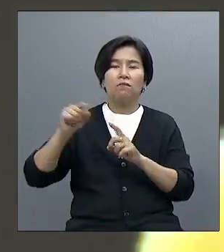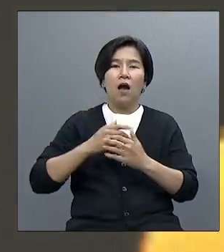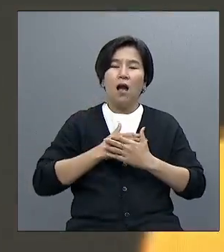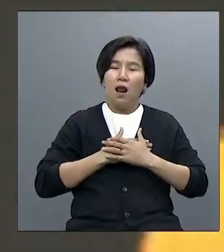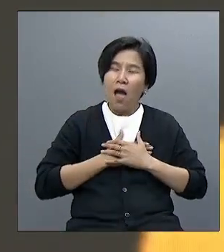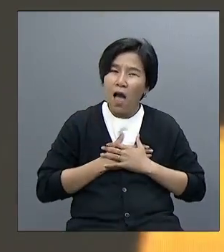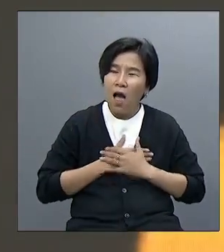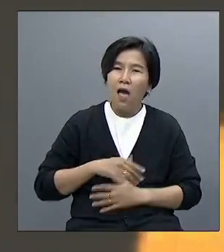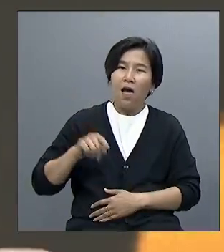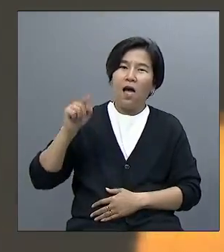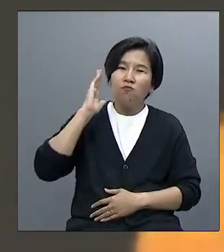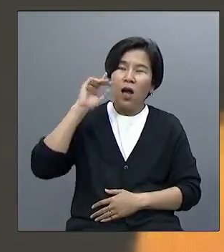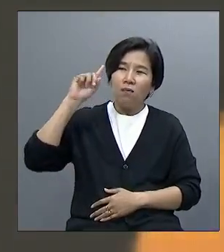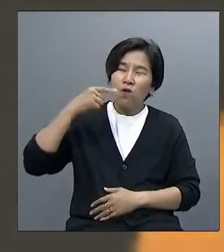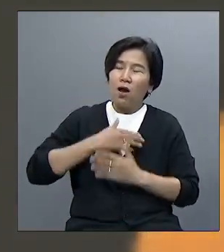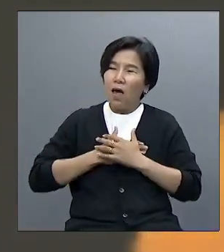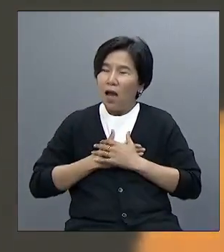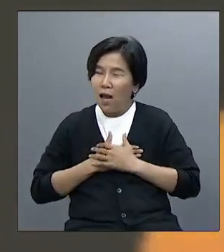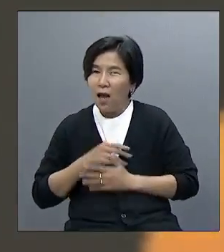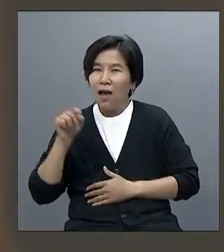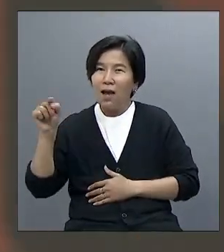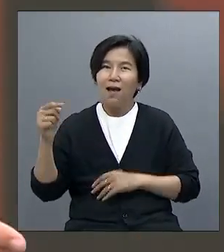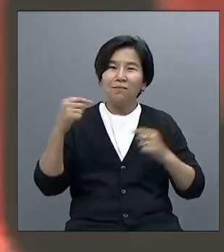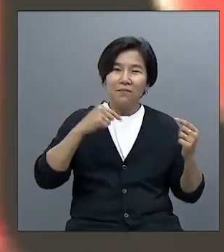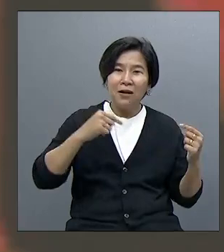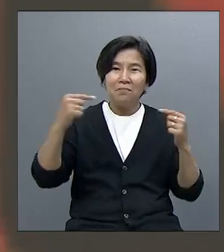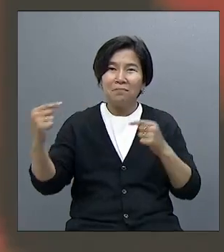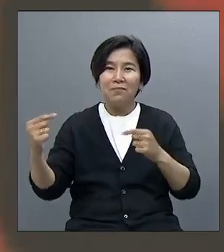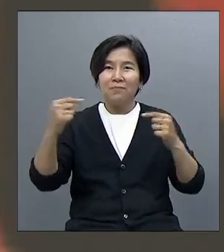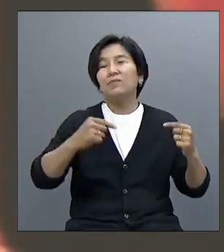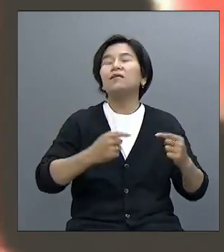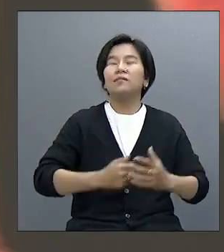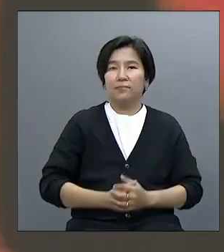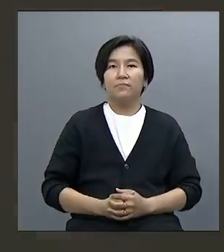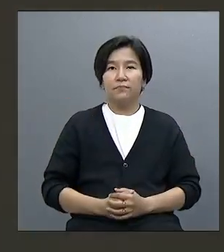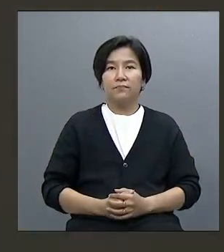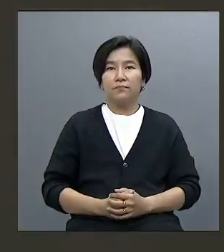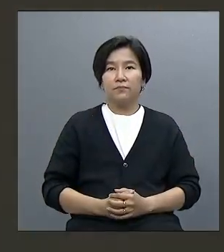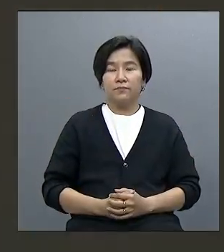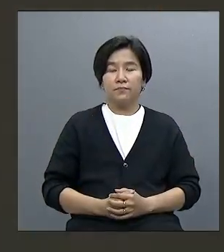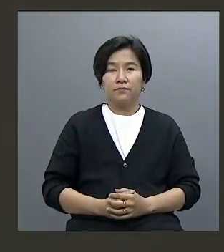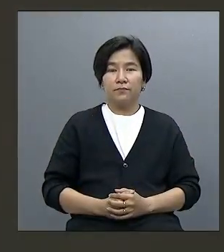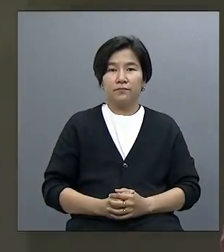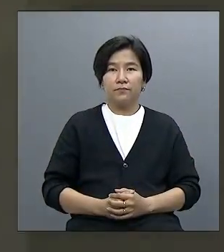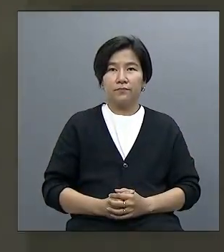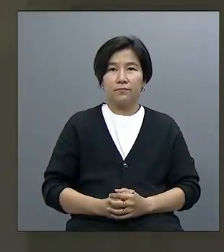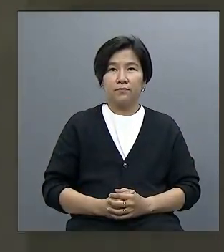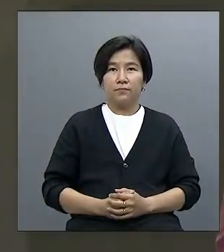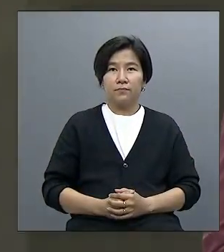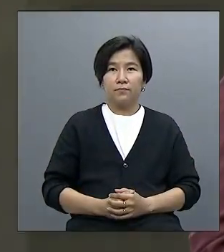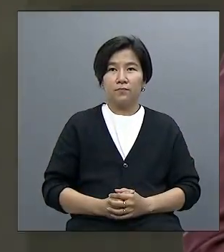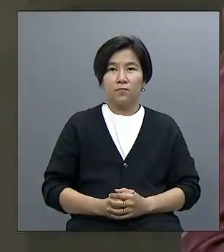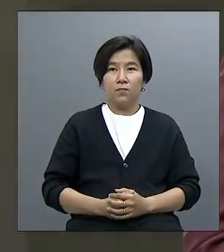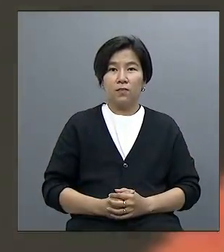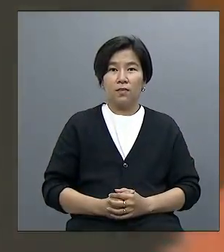พุ่มของเรารับบทเป็นบุษบาแต่ว่าในเรื่องนี้สุดจะเป็นมะเดวี เป็นมะเดวีใช่แล้วคนที่ทอดพระเนตร